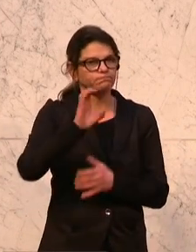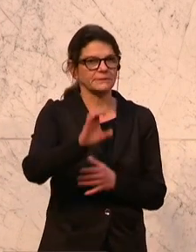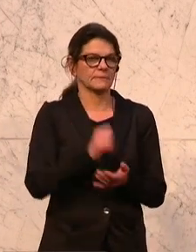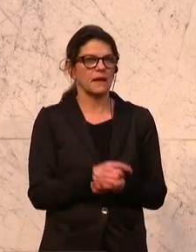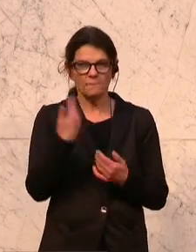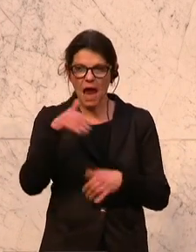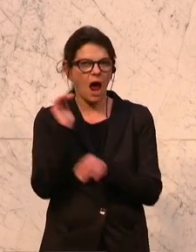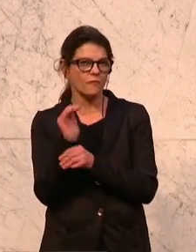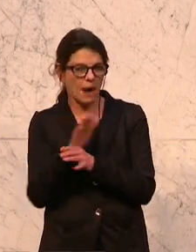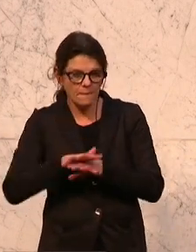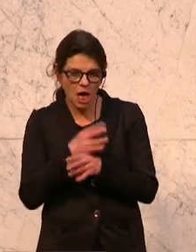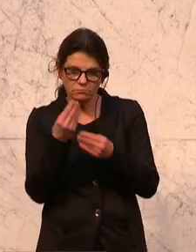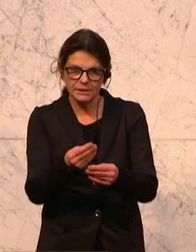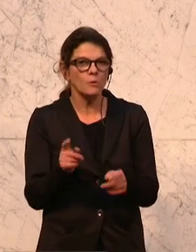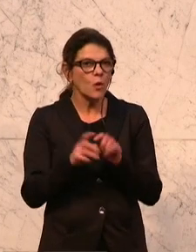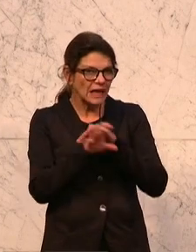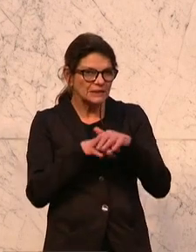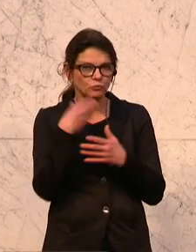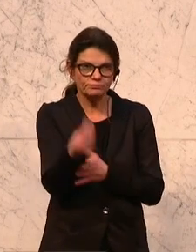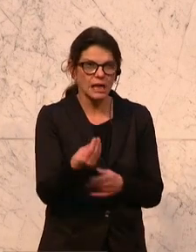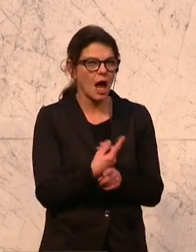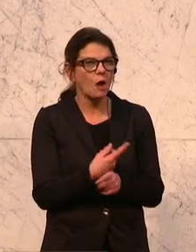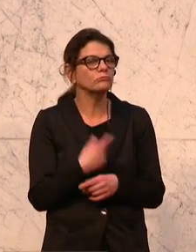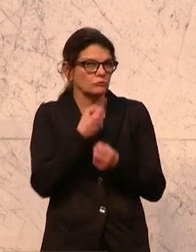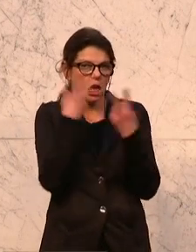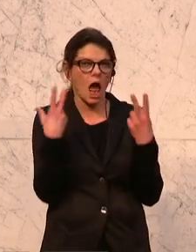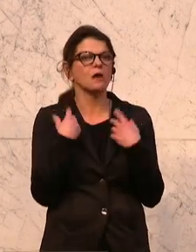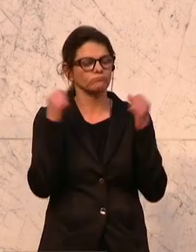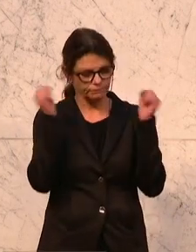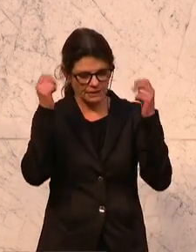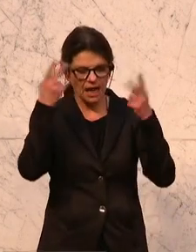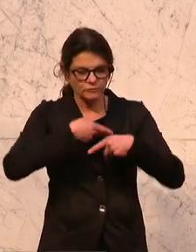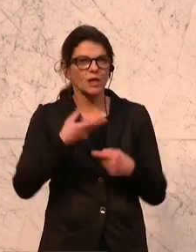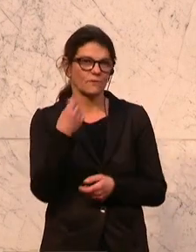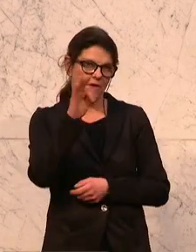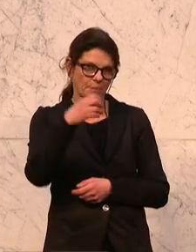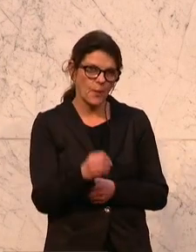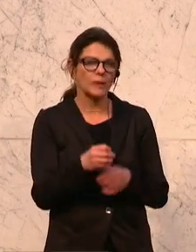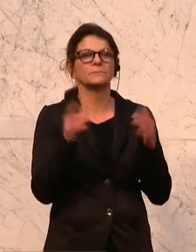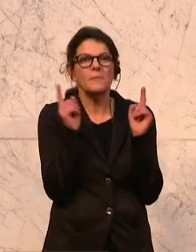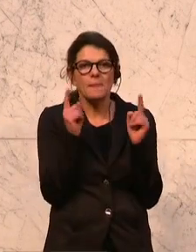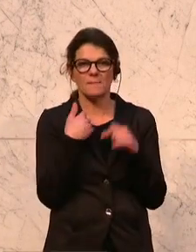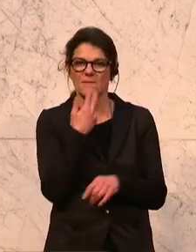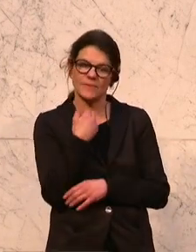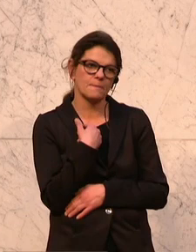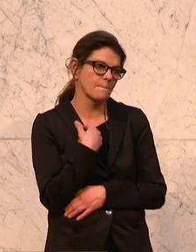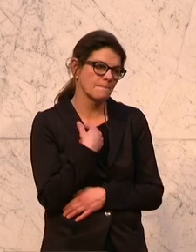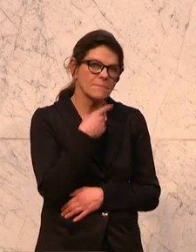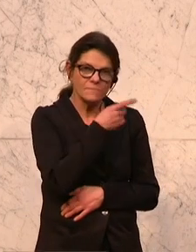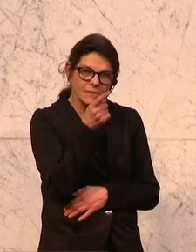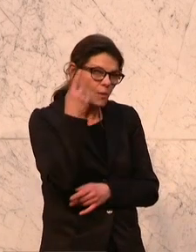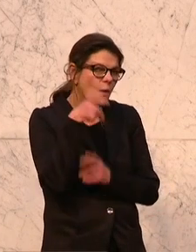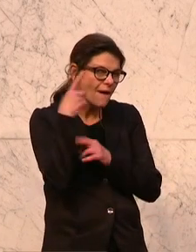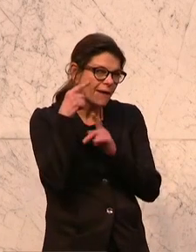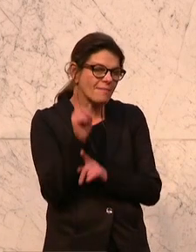mit Aufgabenbereichen und auch mit Ressourcen. Also hier eine klare Zustimmung der Freiheitlichen Partei. Möchte aber in